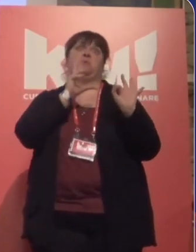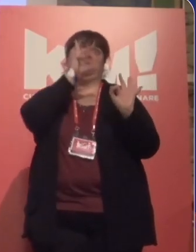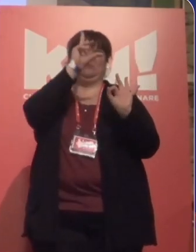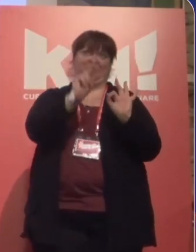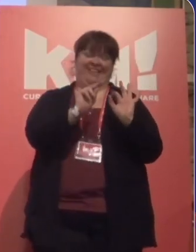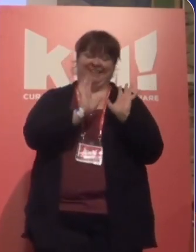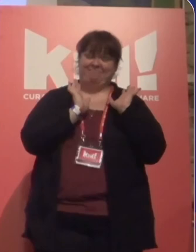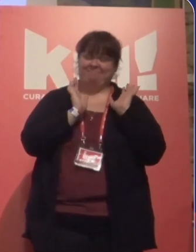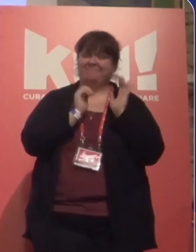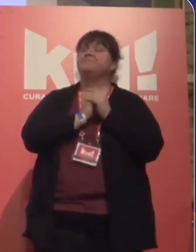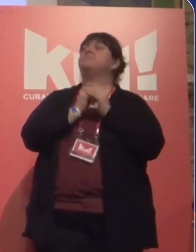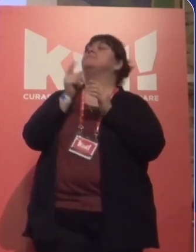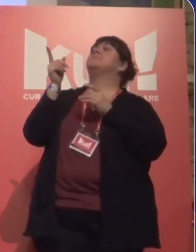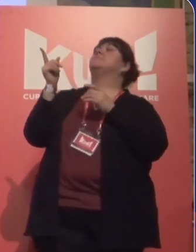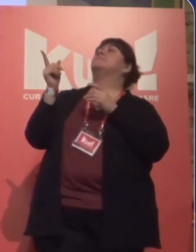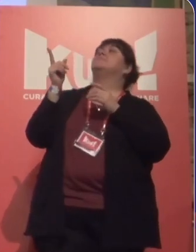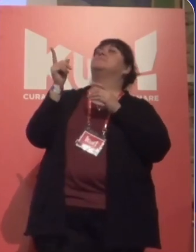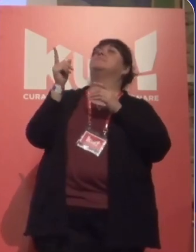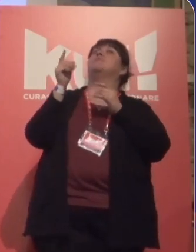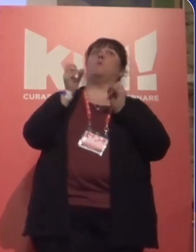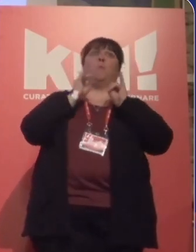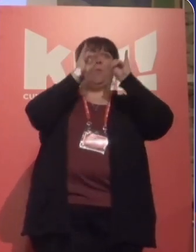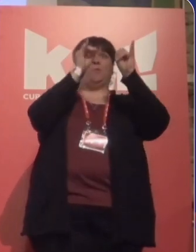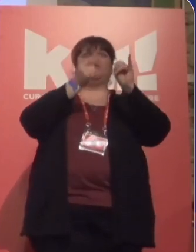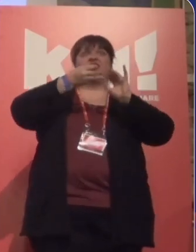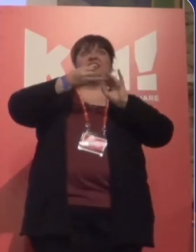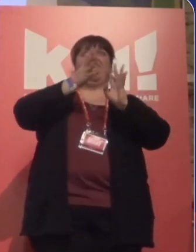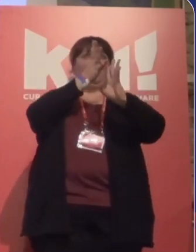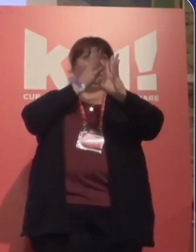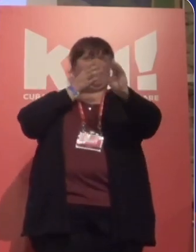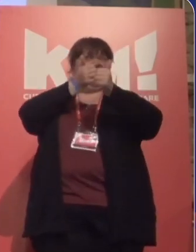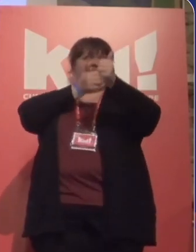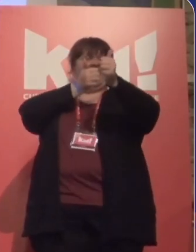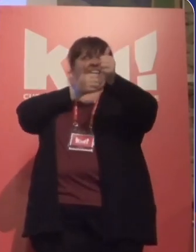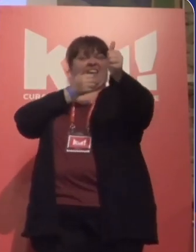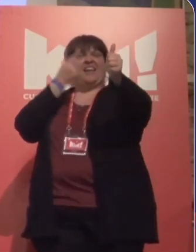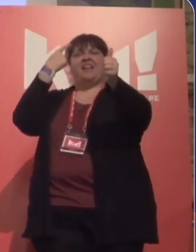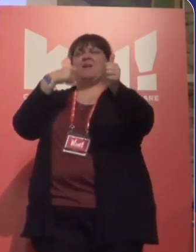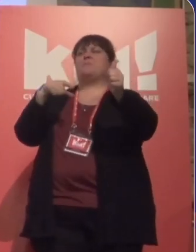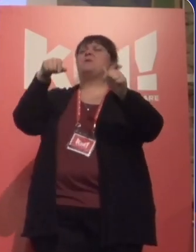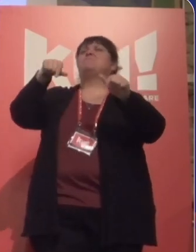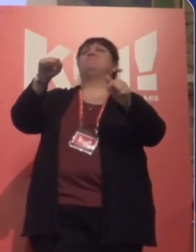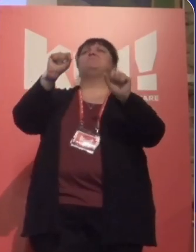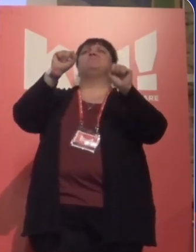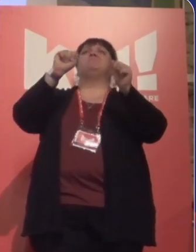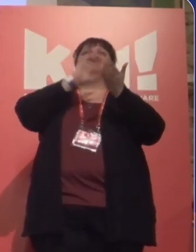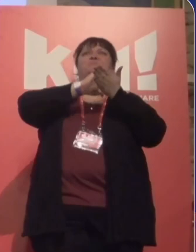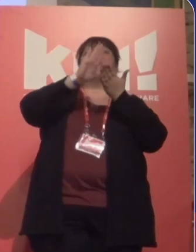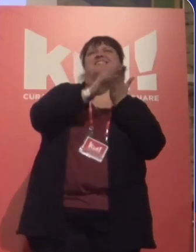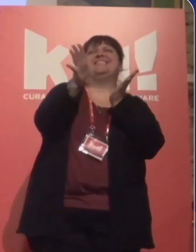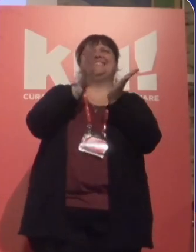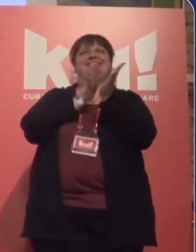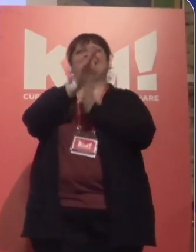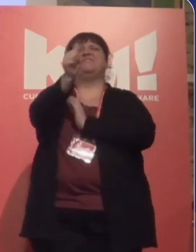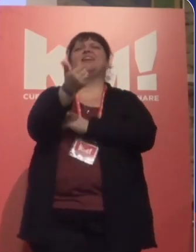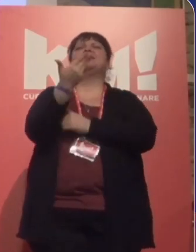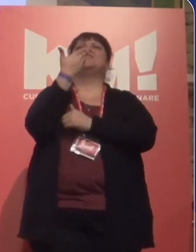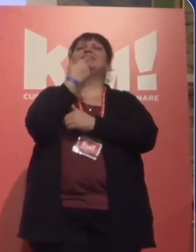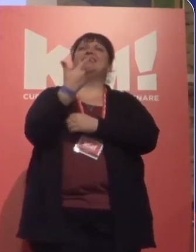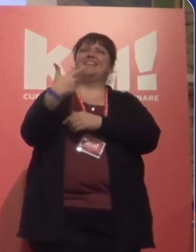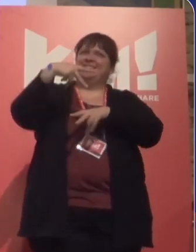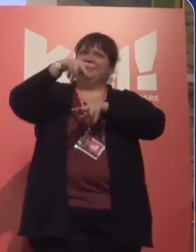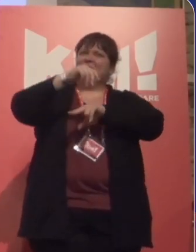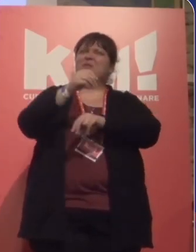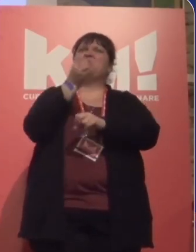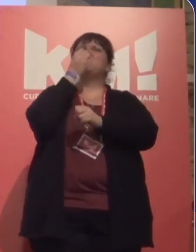per consentire il rispetto del protocollo di pulizia e sanificazione grazie ancora vi auguriamo una buona serata